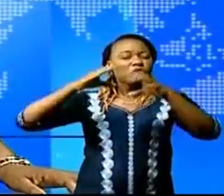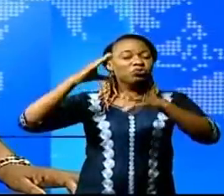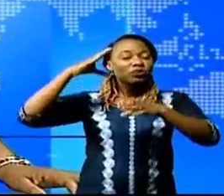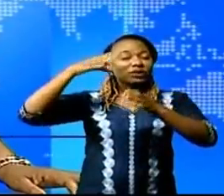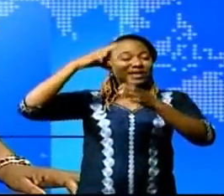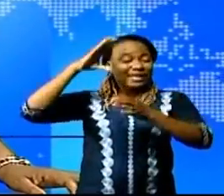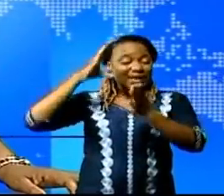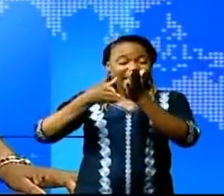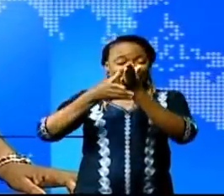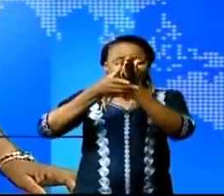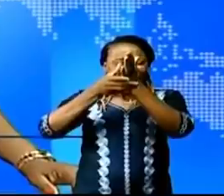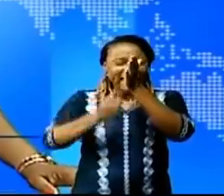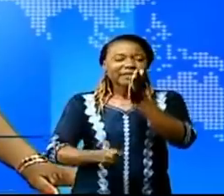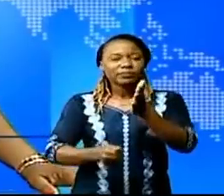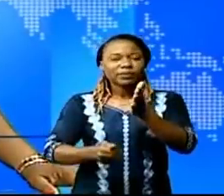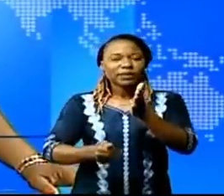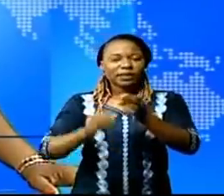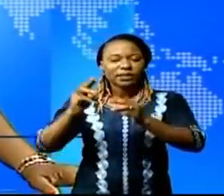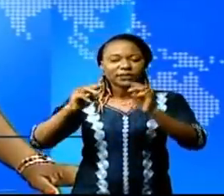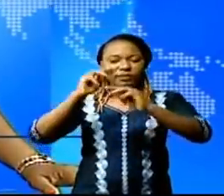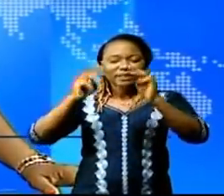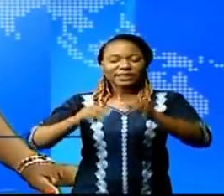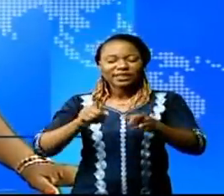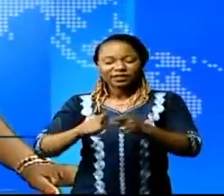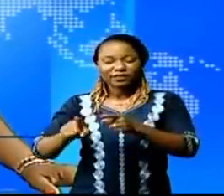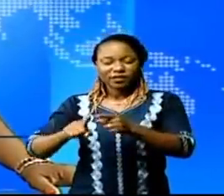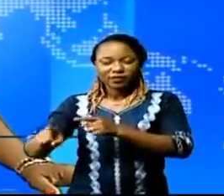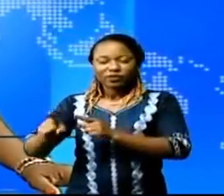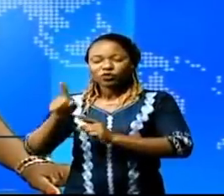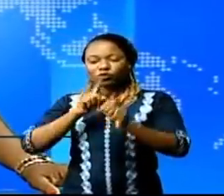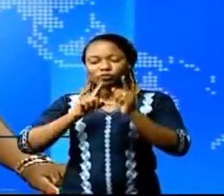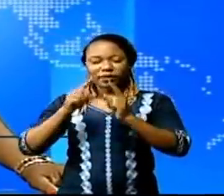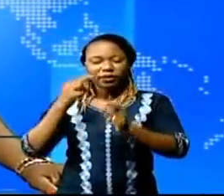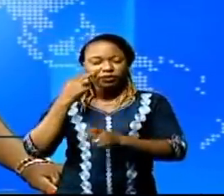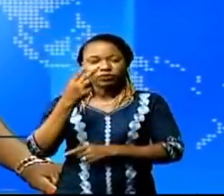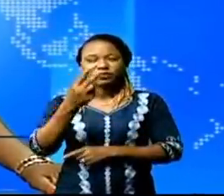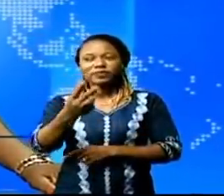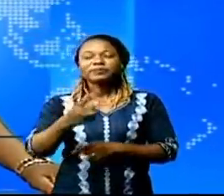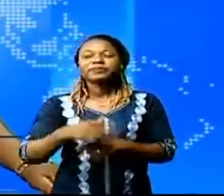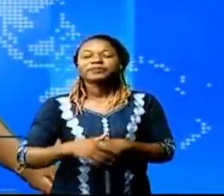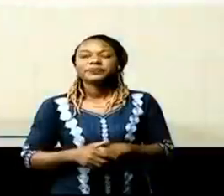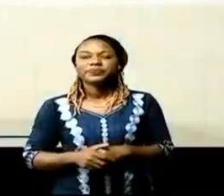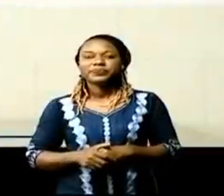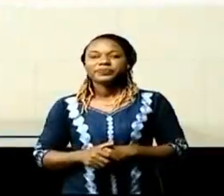du ministère sectoriel. Betty Amani pour le reportage.